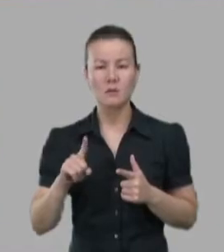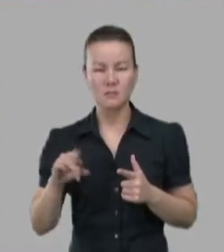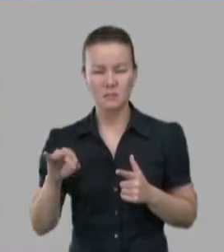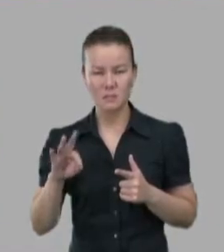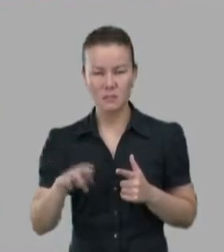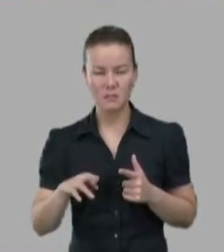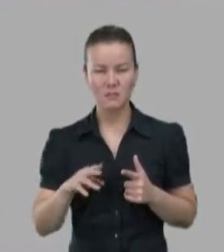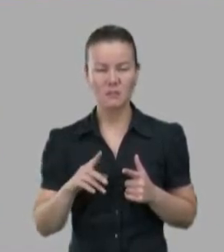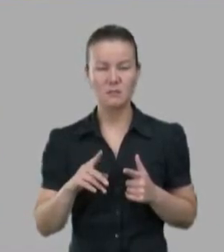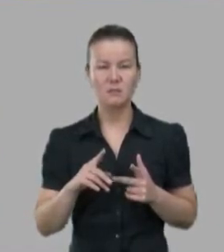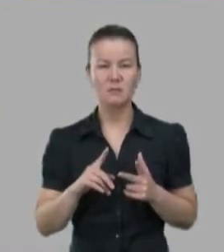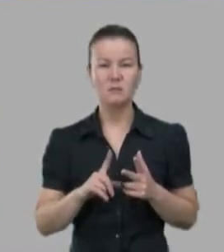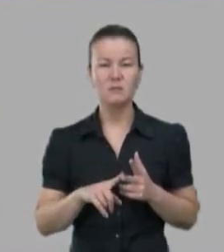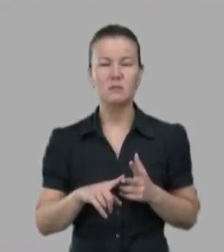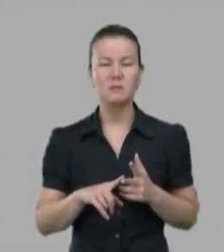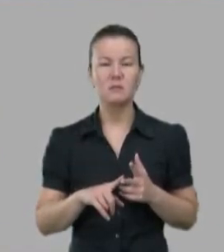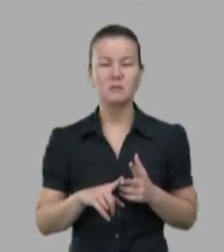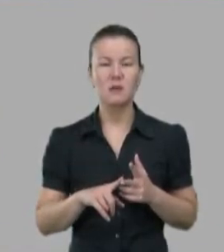Азия,